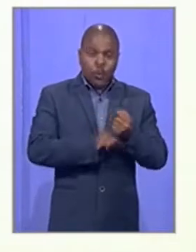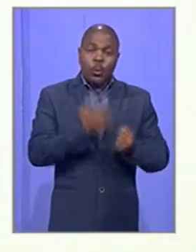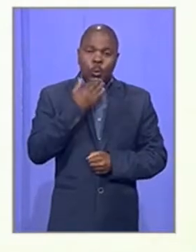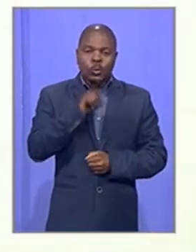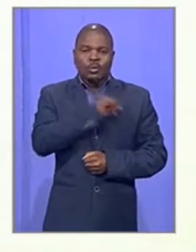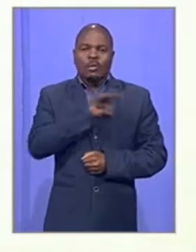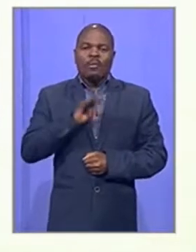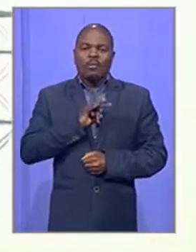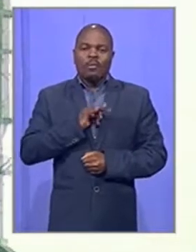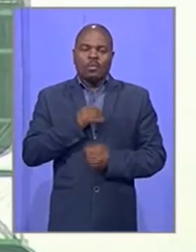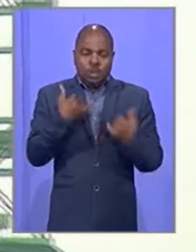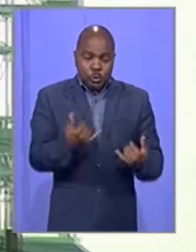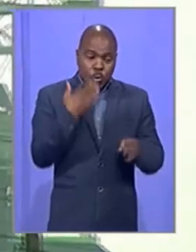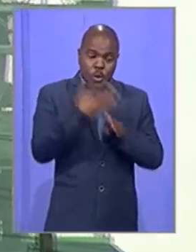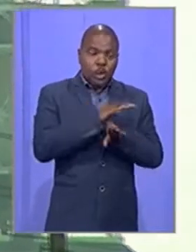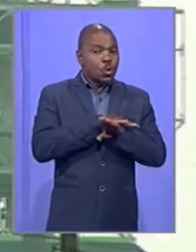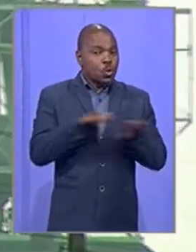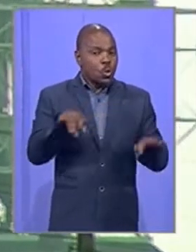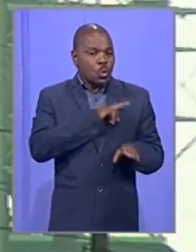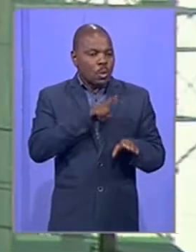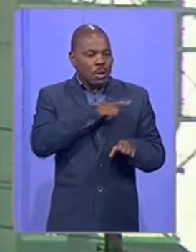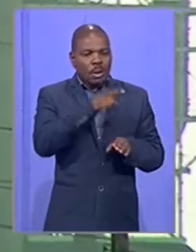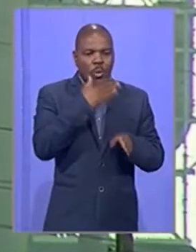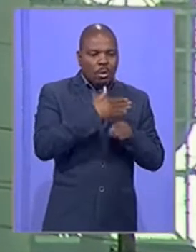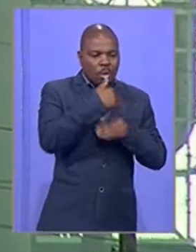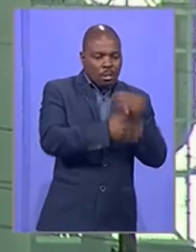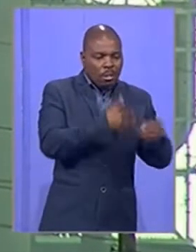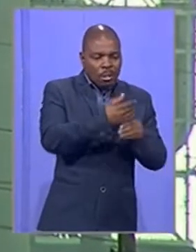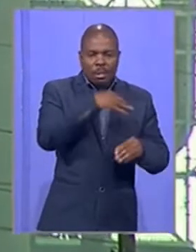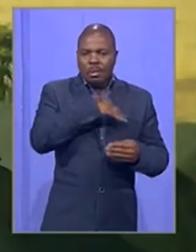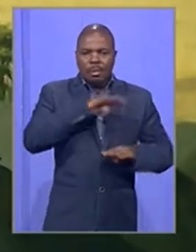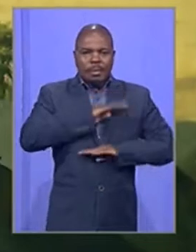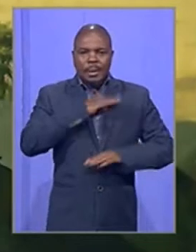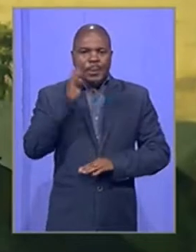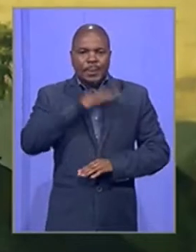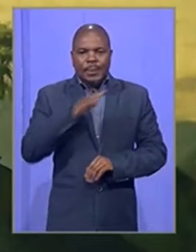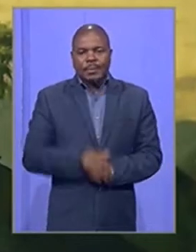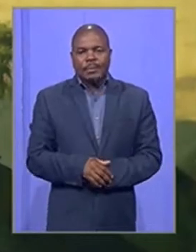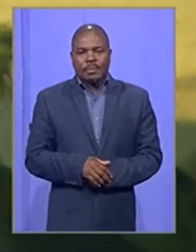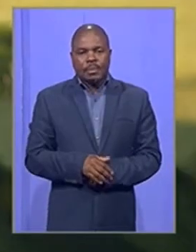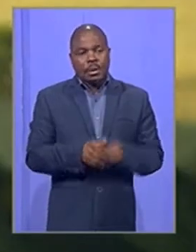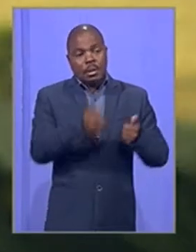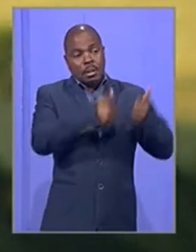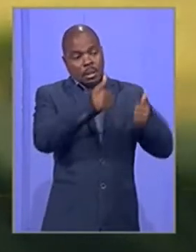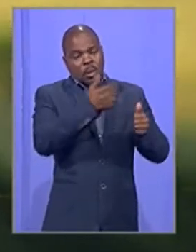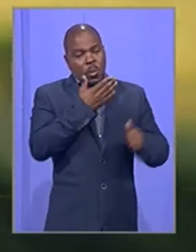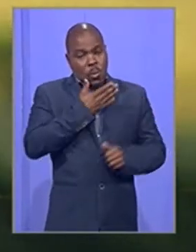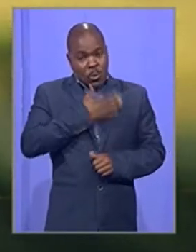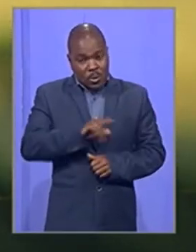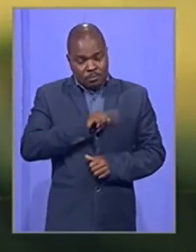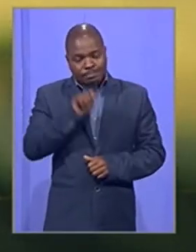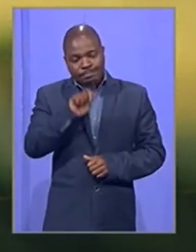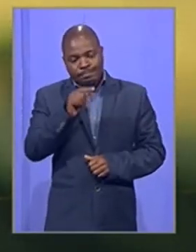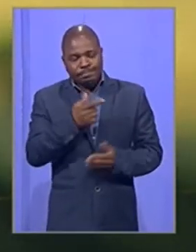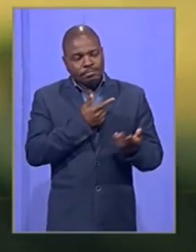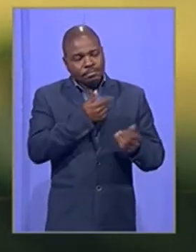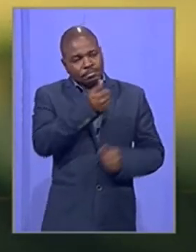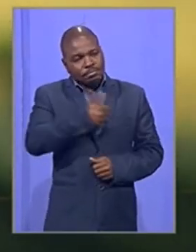a ba tsene ka mo legono ka baka gore ba sa kgotsofatše ke operation ya smelters. Baeteledipele ba re ba lopa gape go tsenela dipuisano